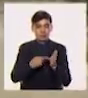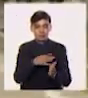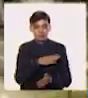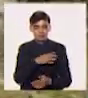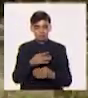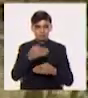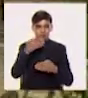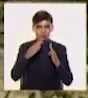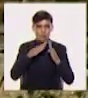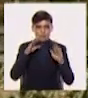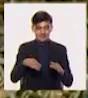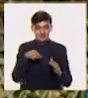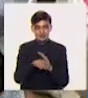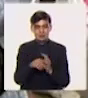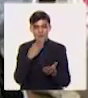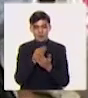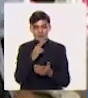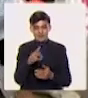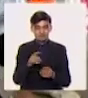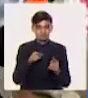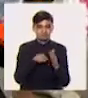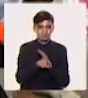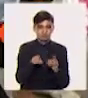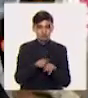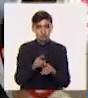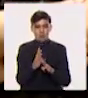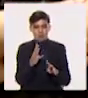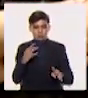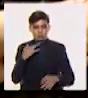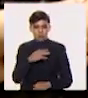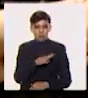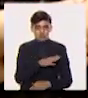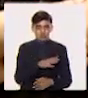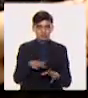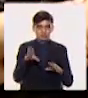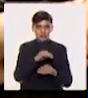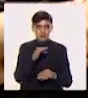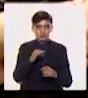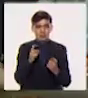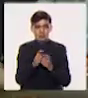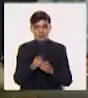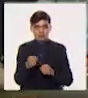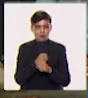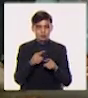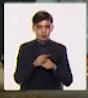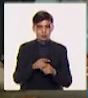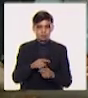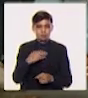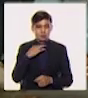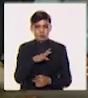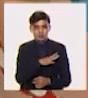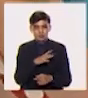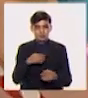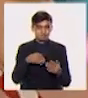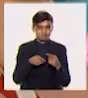Көп қабатты үйдің тұрғындары пәтерлеріне жету үшін ұзын сонар кезекте тұрған науқастармен ұрысып, иық тіресіп дәлізден